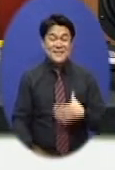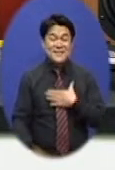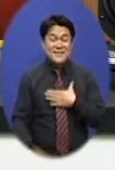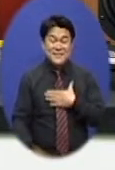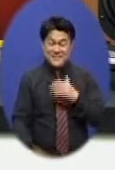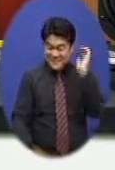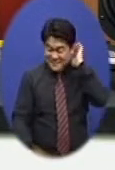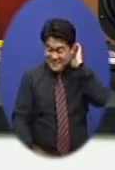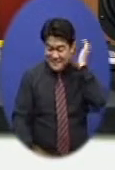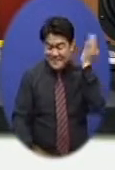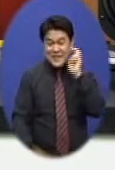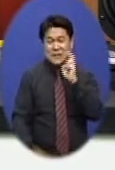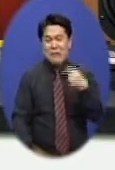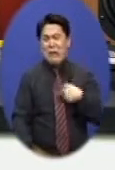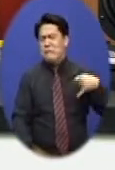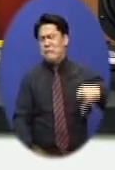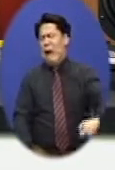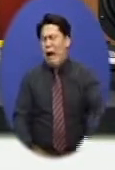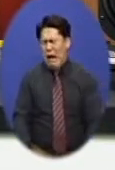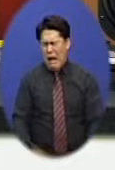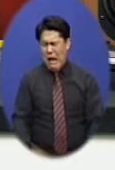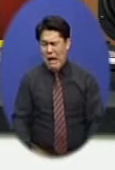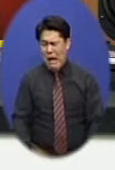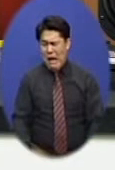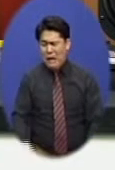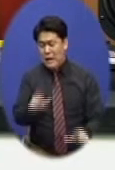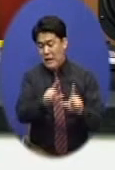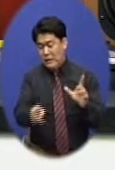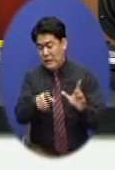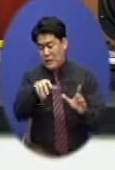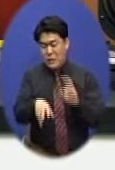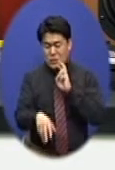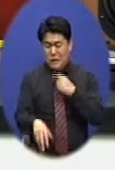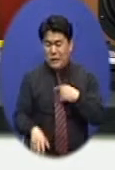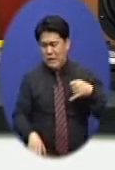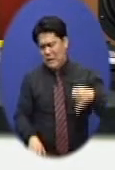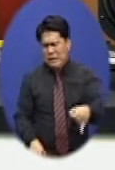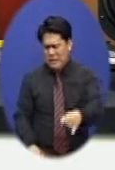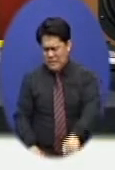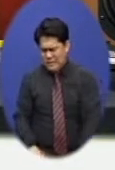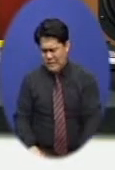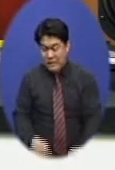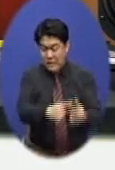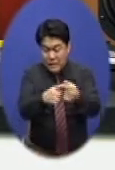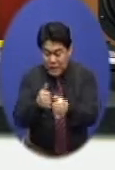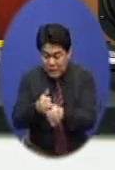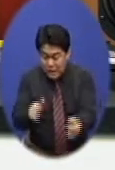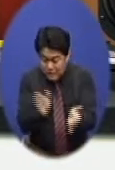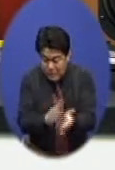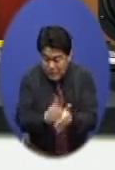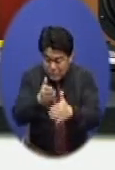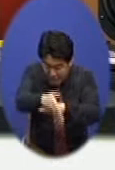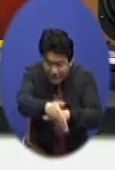저번에 불러갖고 죽었어요. 안동역에서 불러갔고요. 아, 그래서. 사막을 보고 불러갔고.